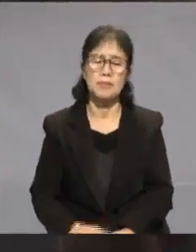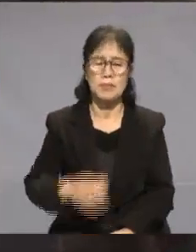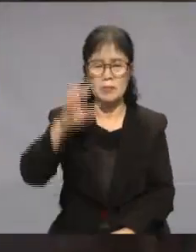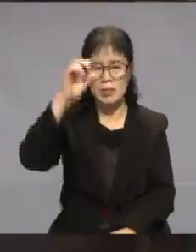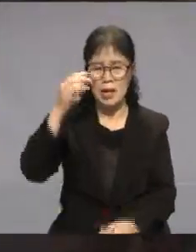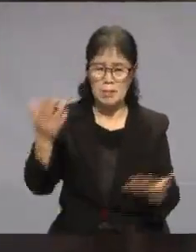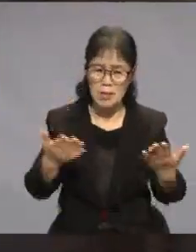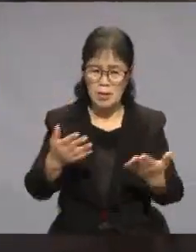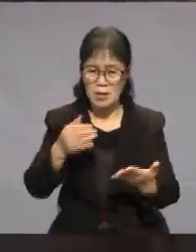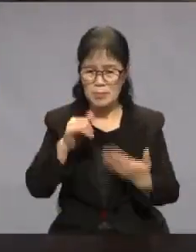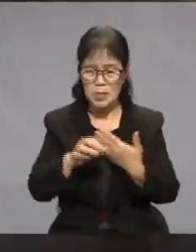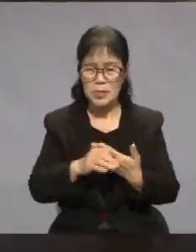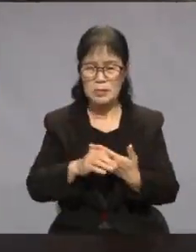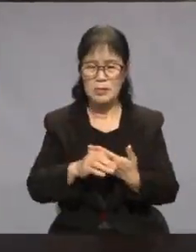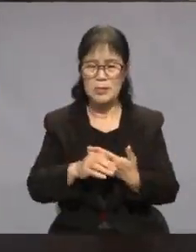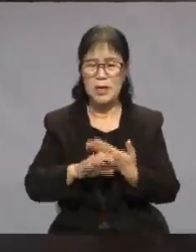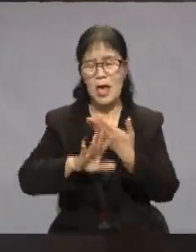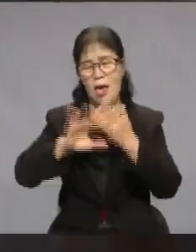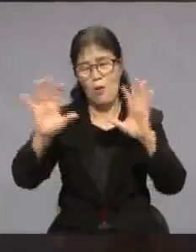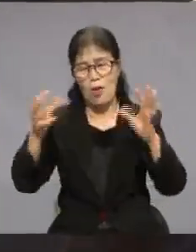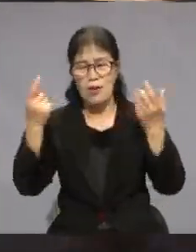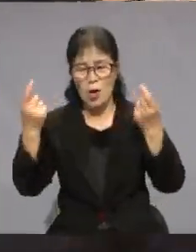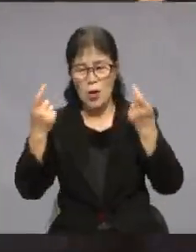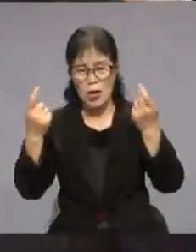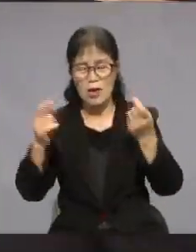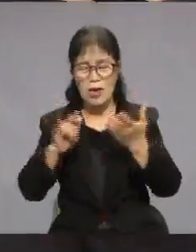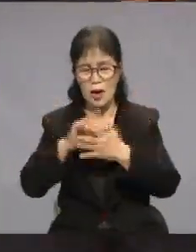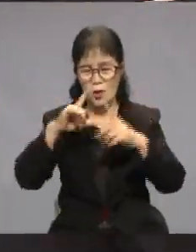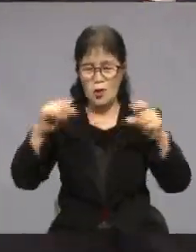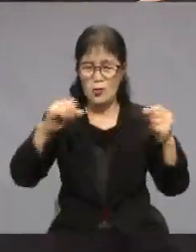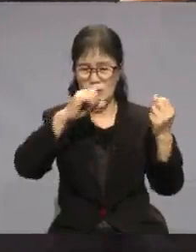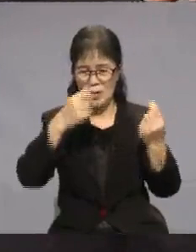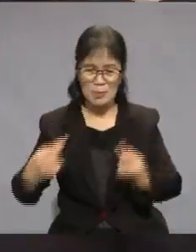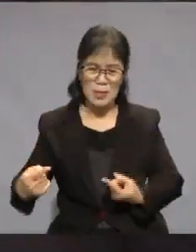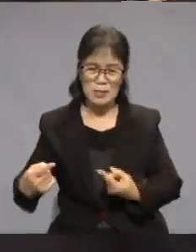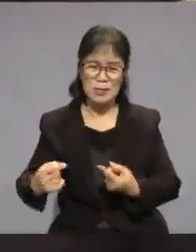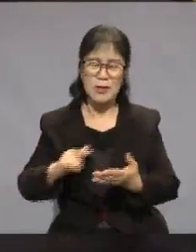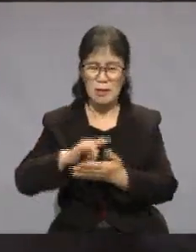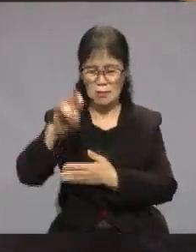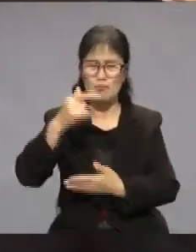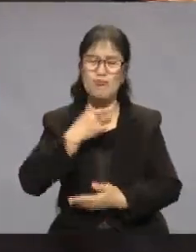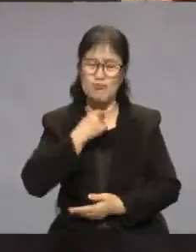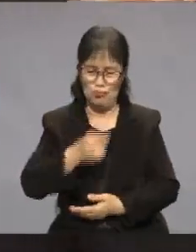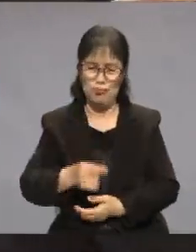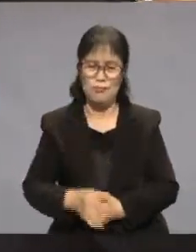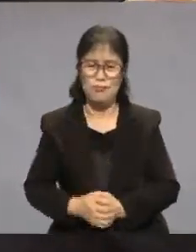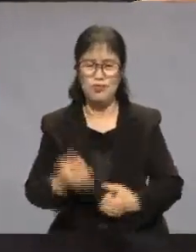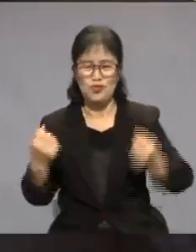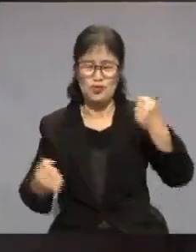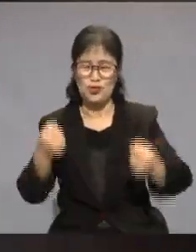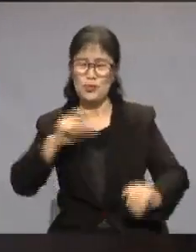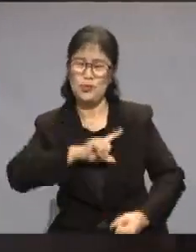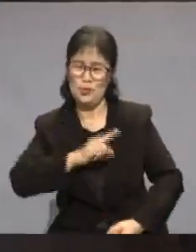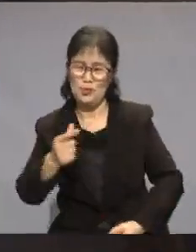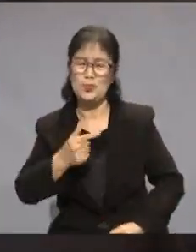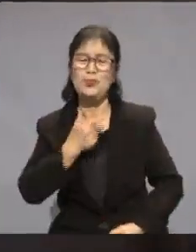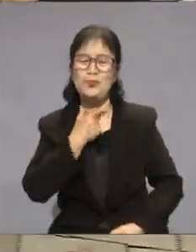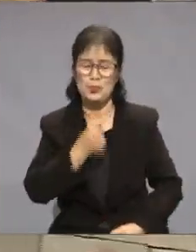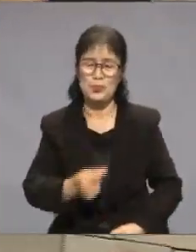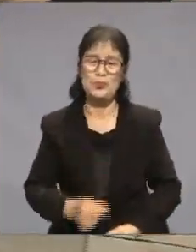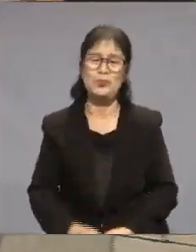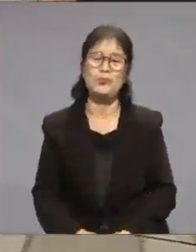알바를 할 수 있으면 해서 해외여행 그 항공권 할인 받아서 가보고 싶은 생각도 있고 운전면허도 따고